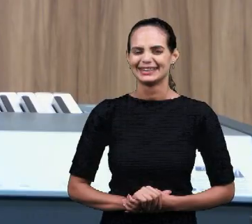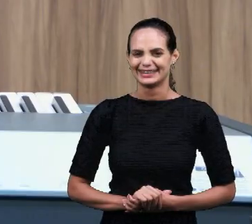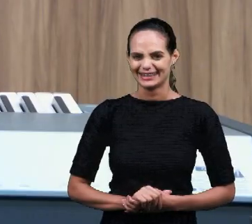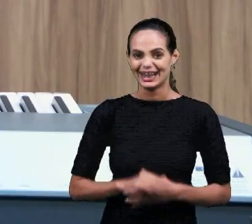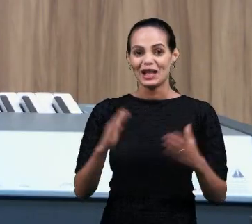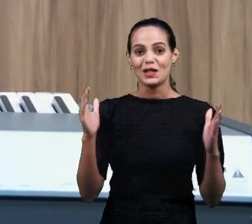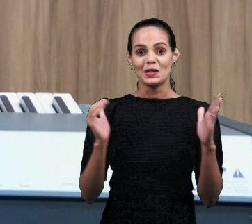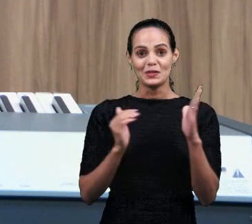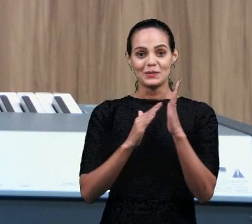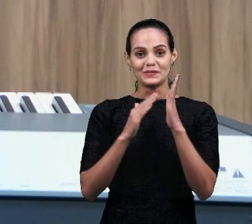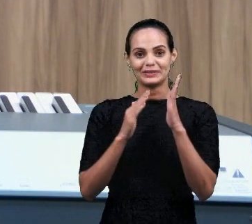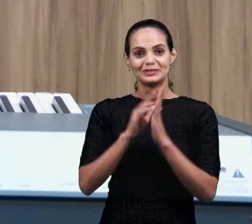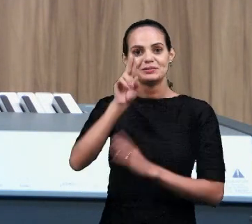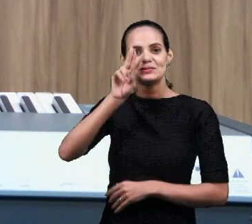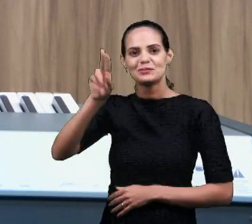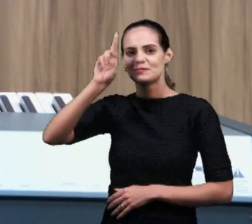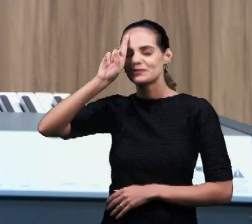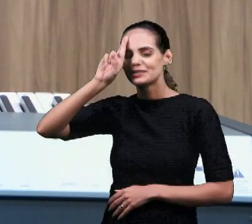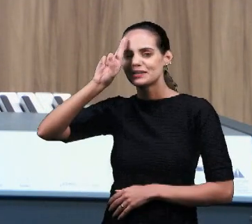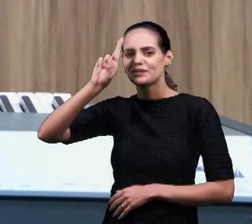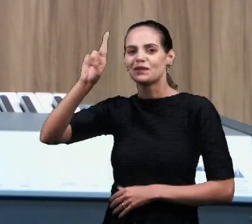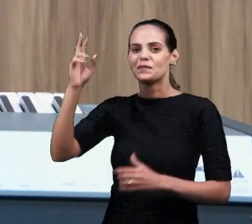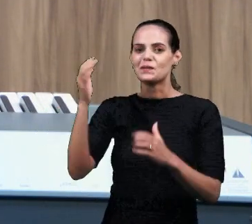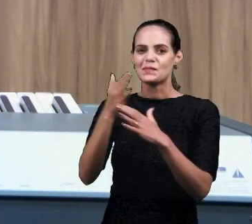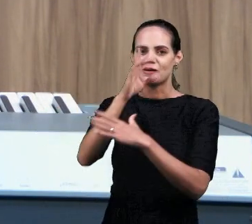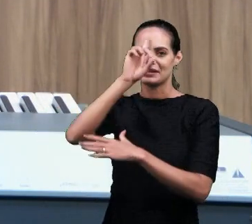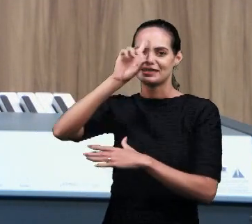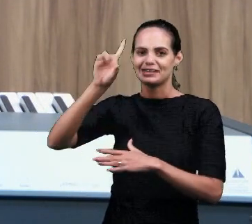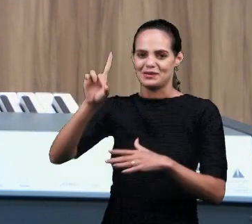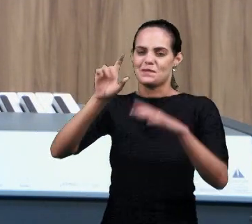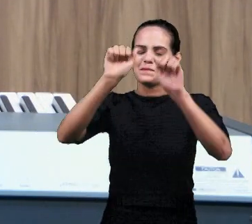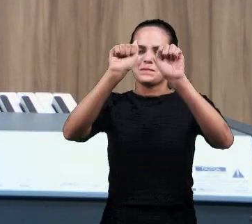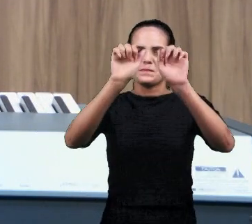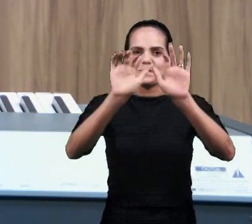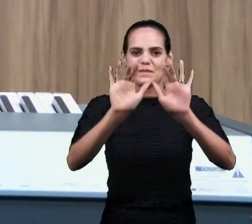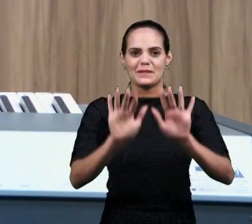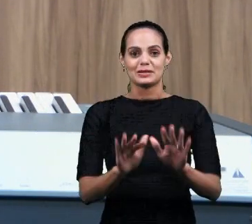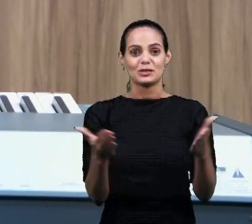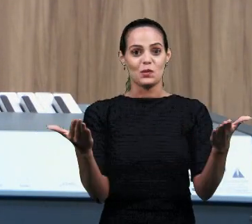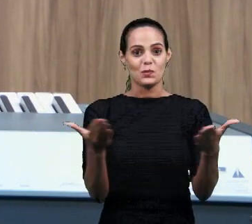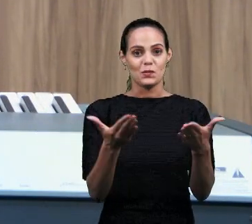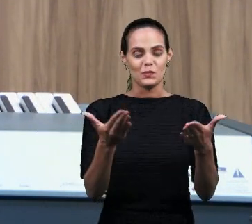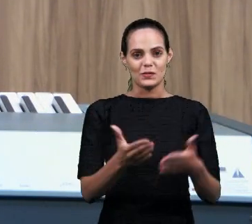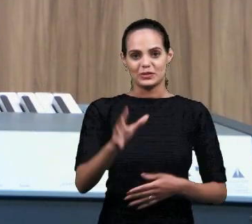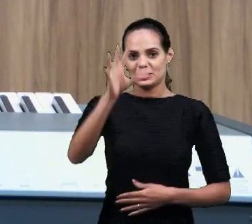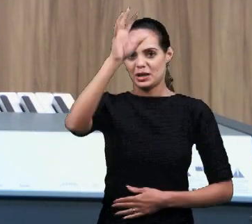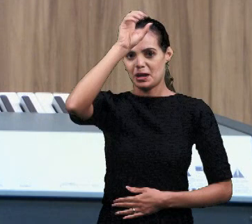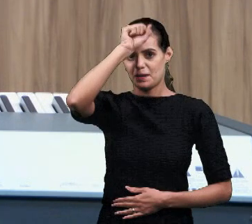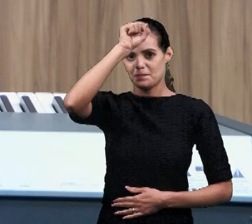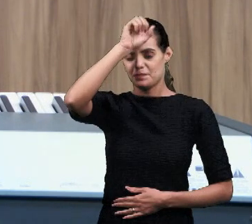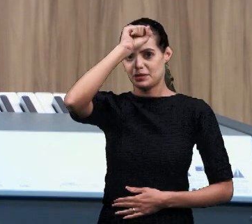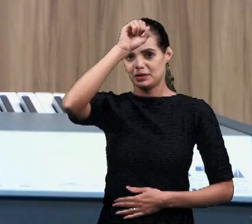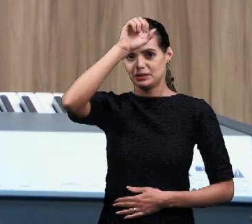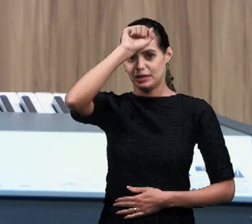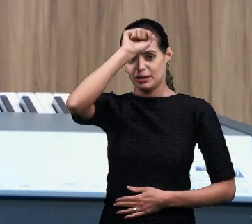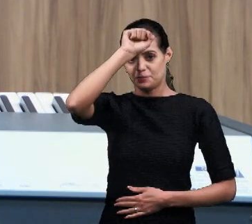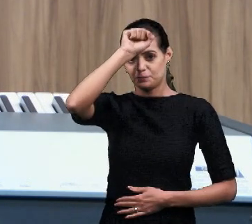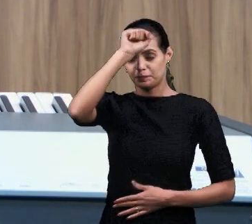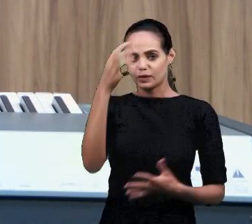Loué soit le Seigneur, quelle bénédiction! Aujourd'hui, nous allons apprendre la finalisation simplifiée pour les